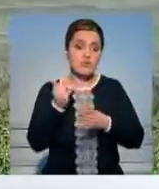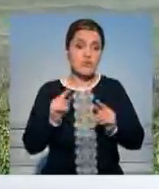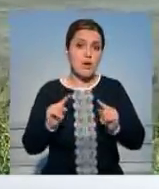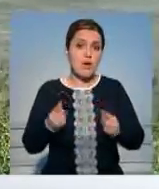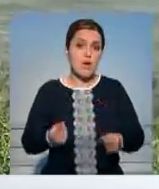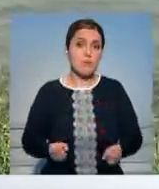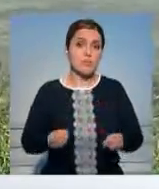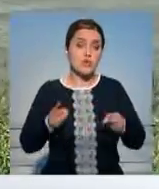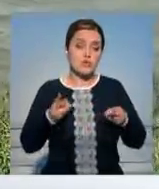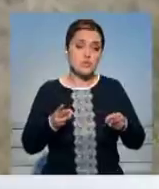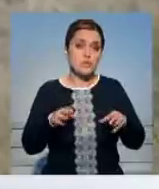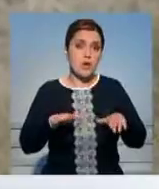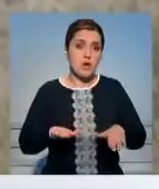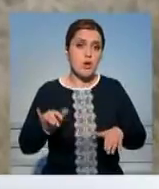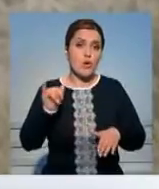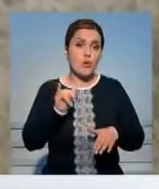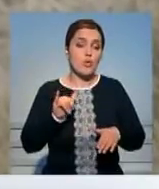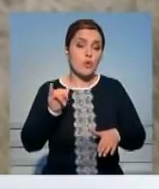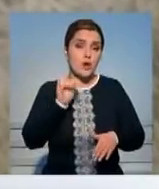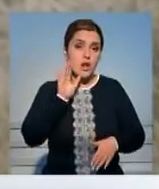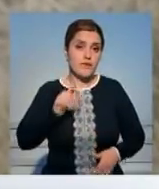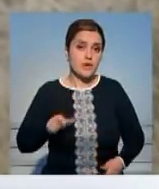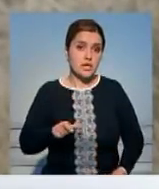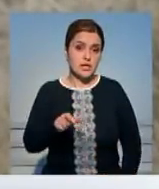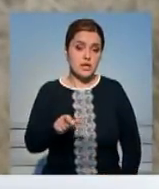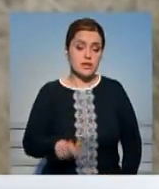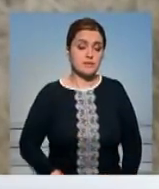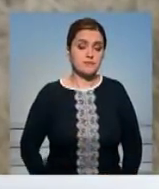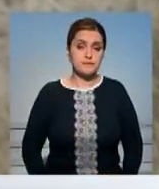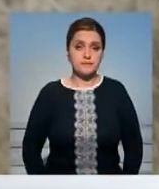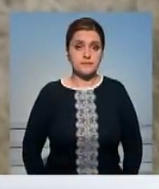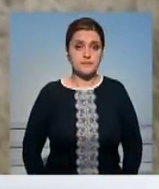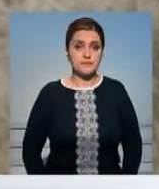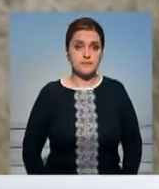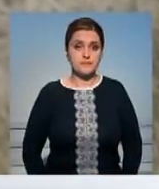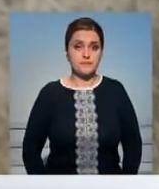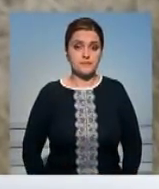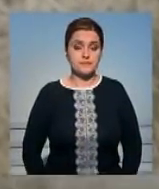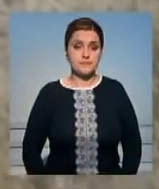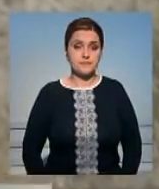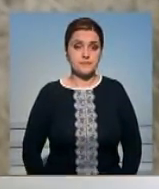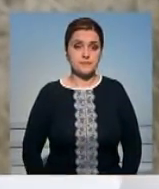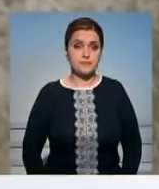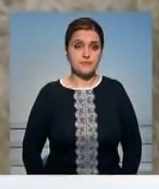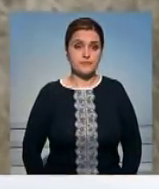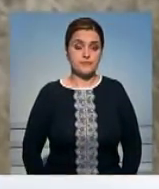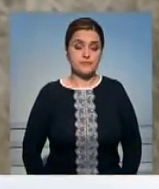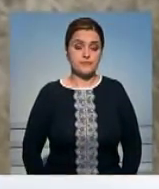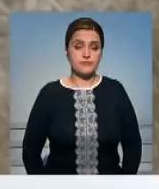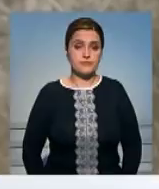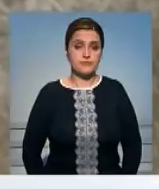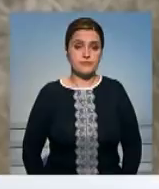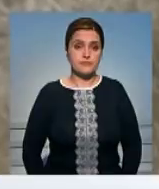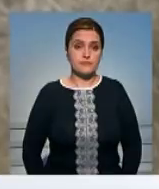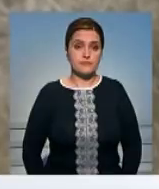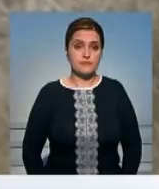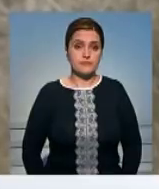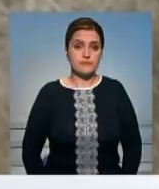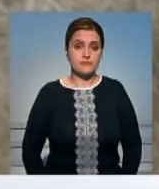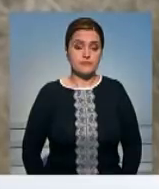Урал с неводами. Было вскрыто с неводом Вот местные